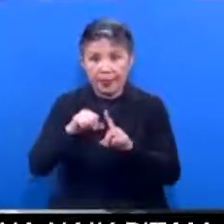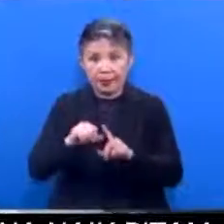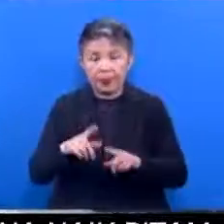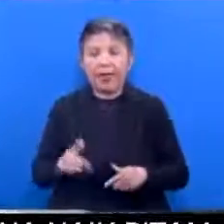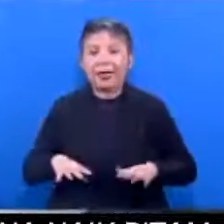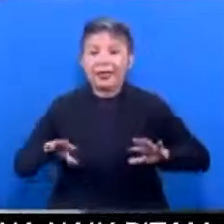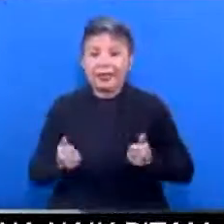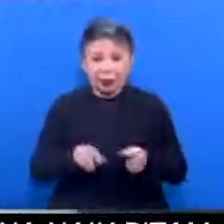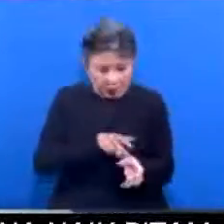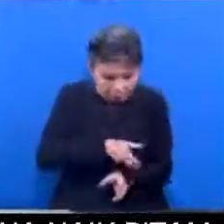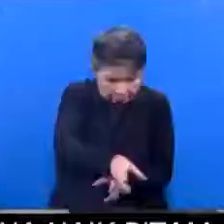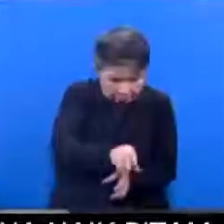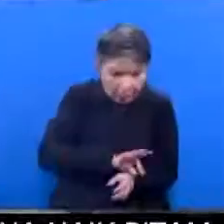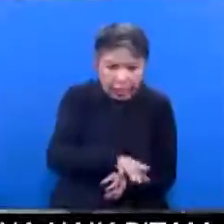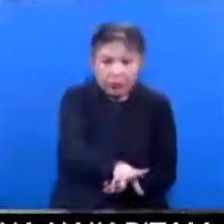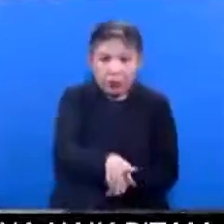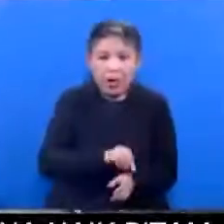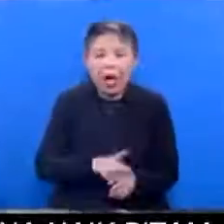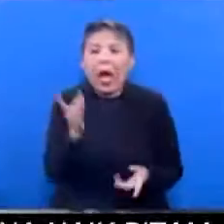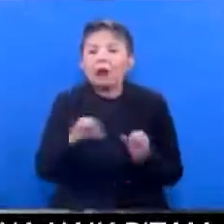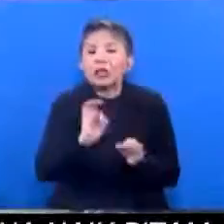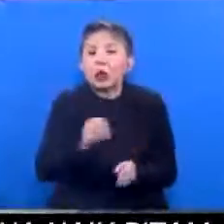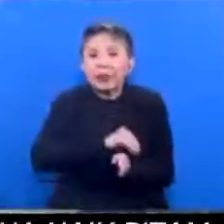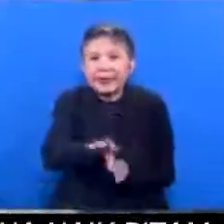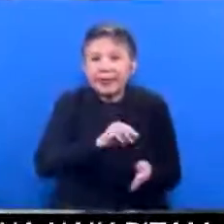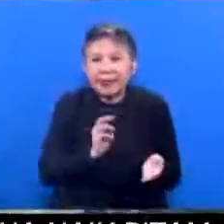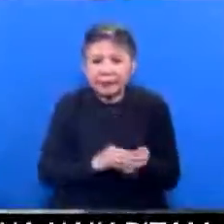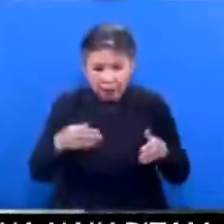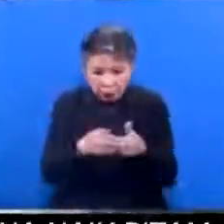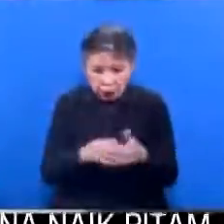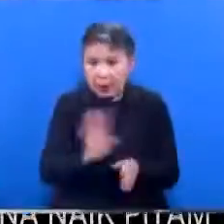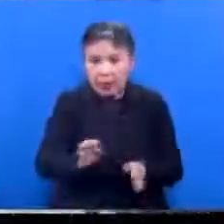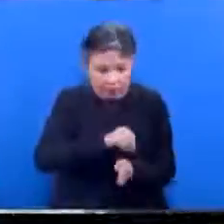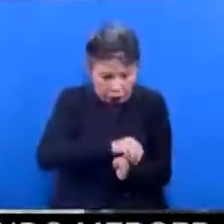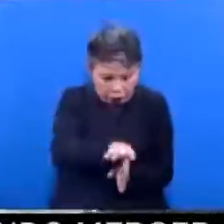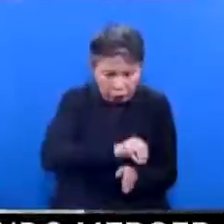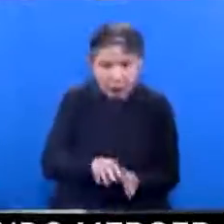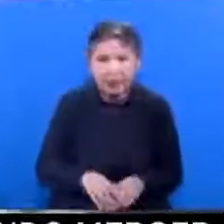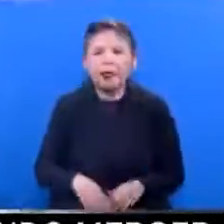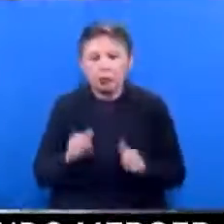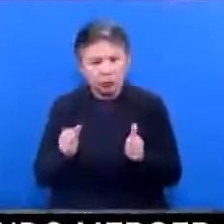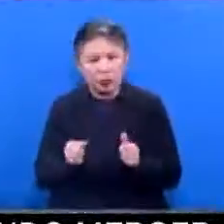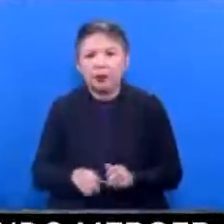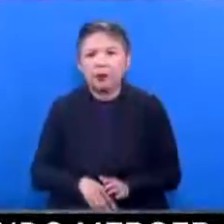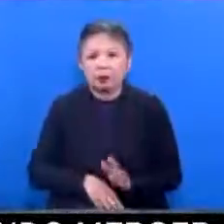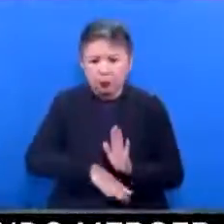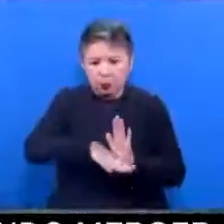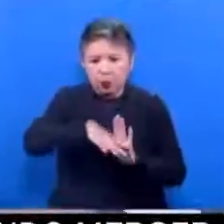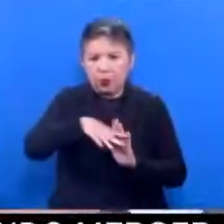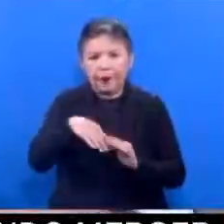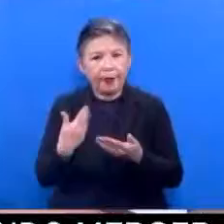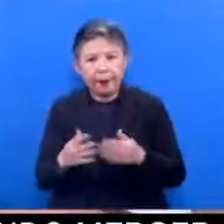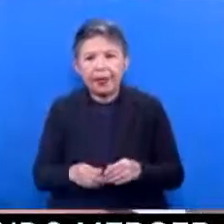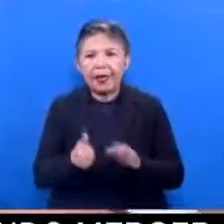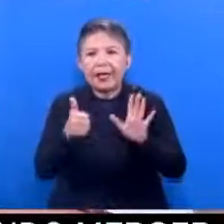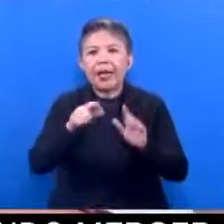kesiapan drainase. Anies mengklaim drainase di Jakarta sanggup menampung air dengan curah hujan maksimal 100 mm per hari.